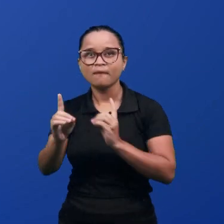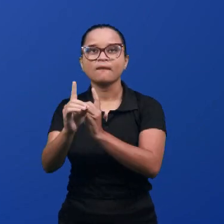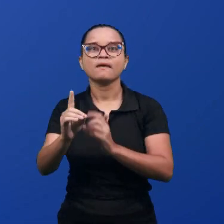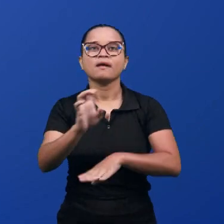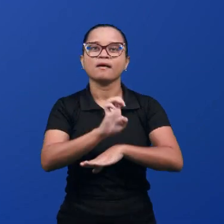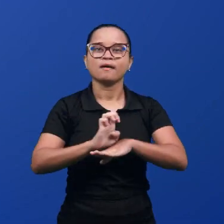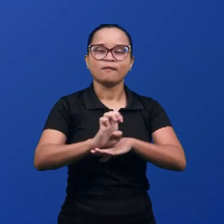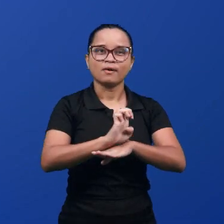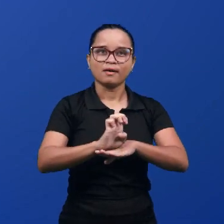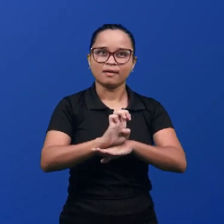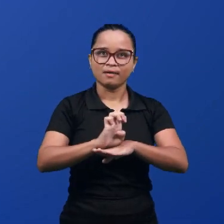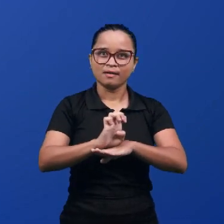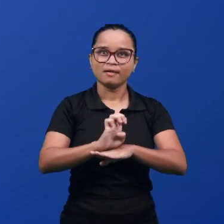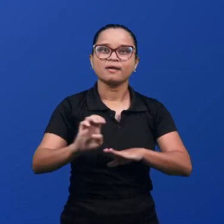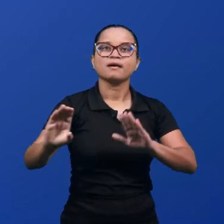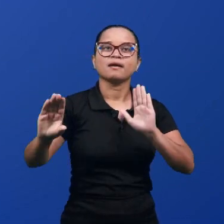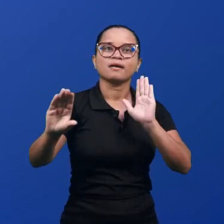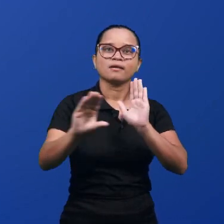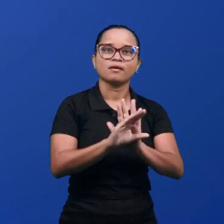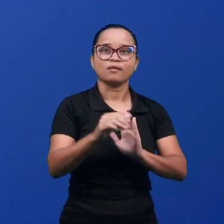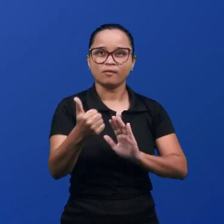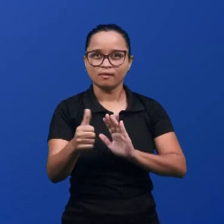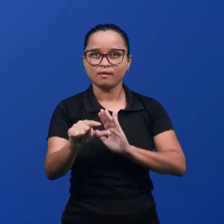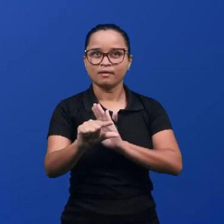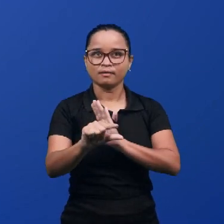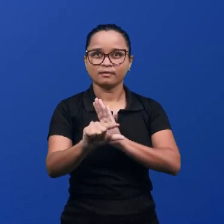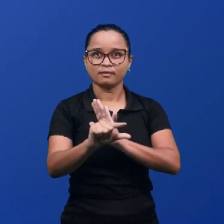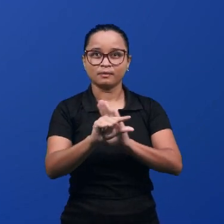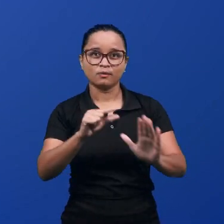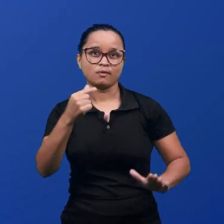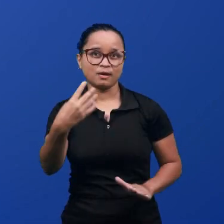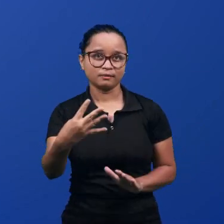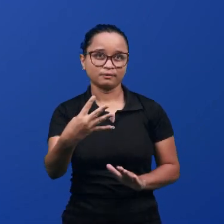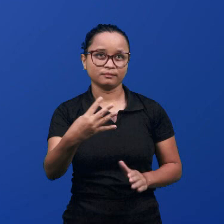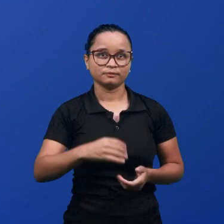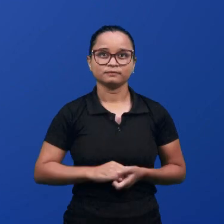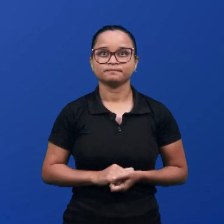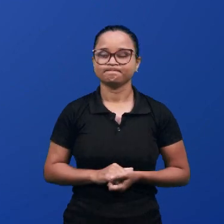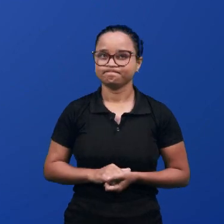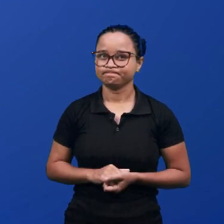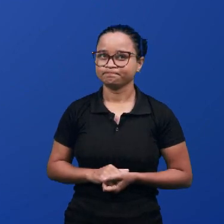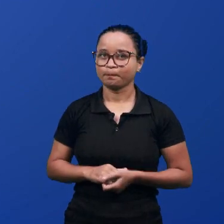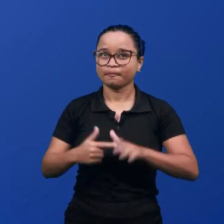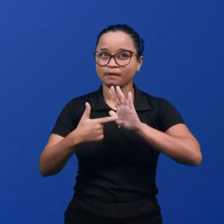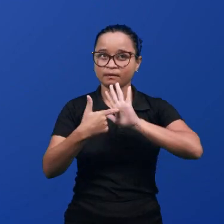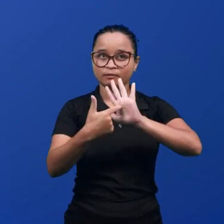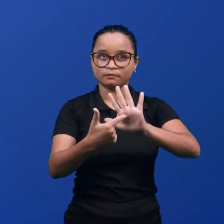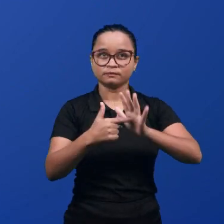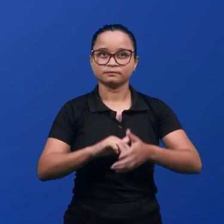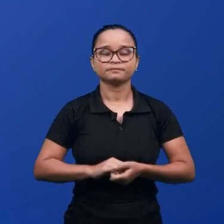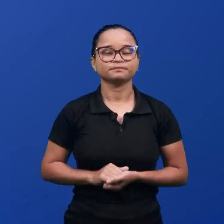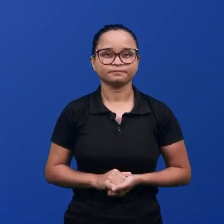Nous retrouvons cela dans le livre des Éphésiens, chapitre 1, verset 4,